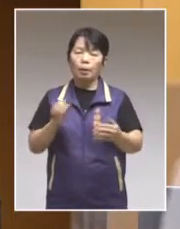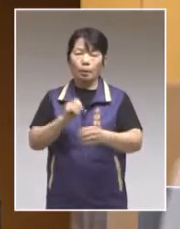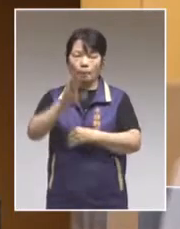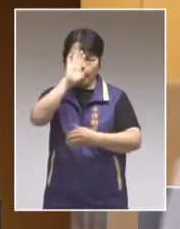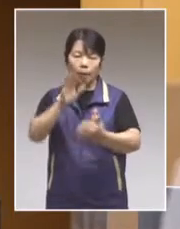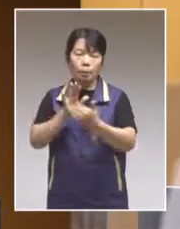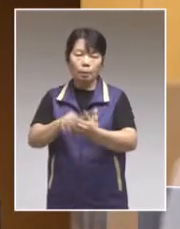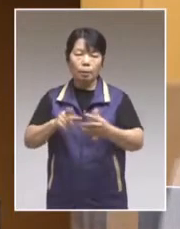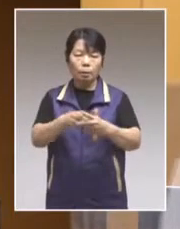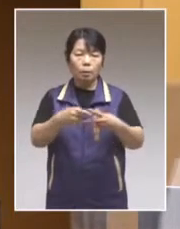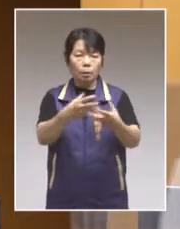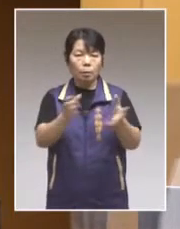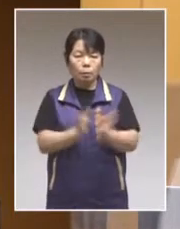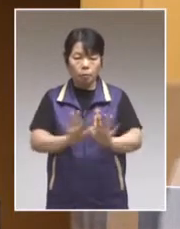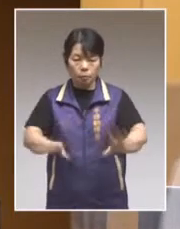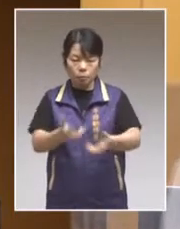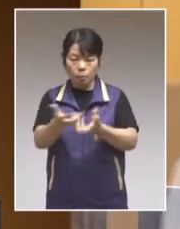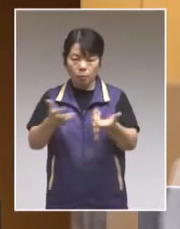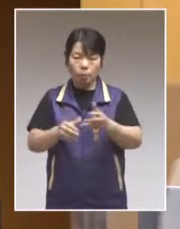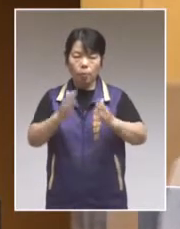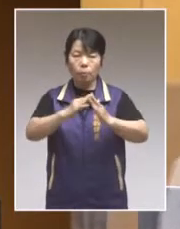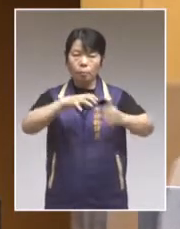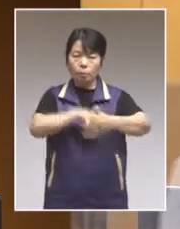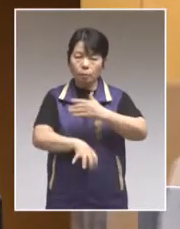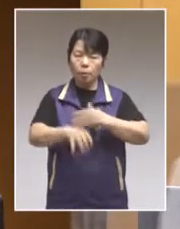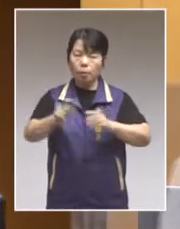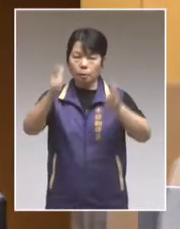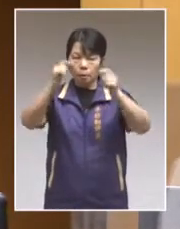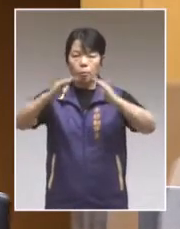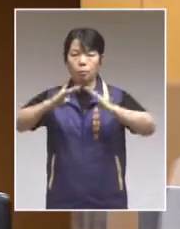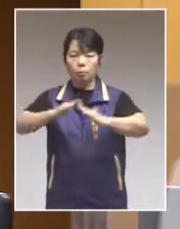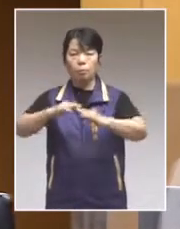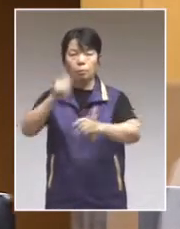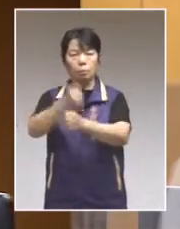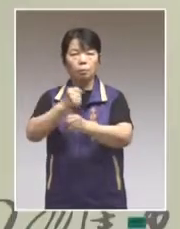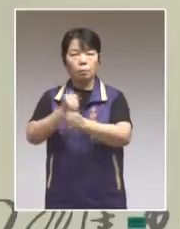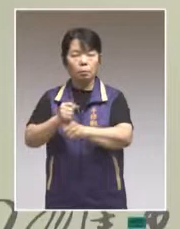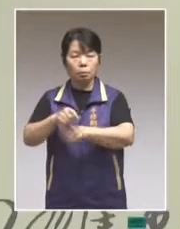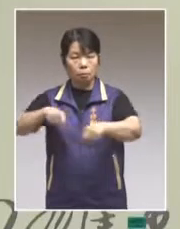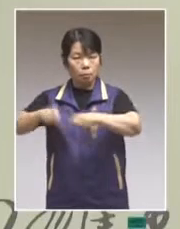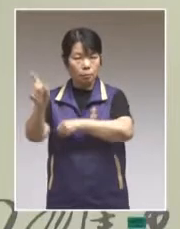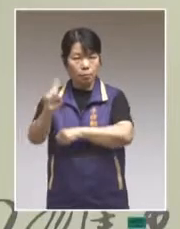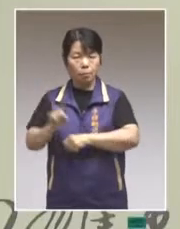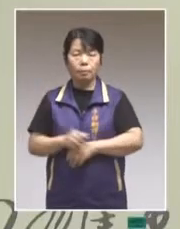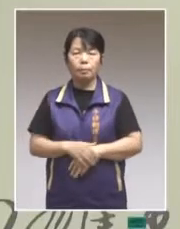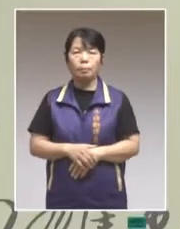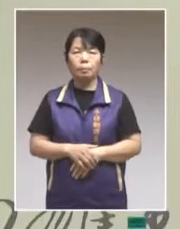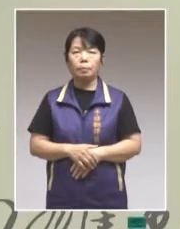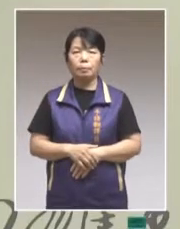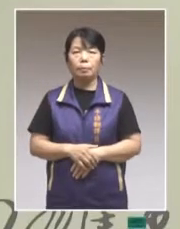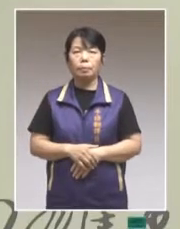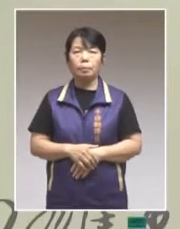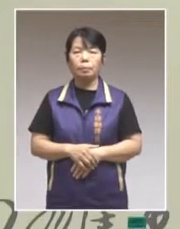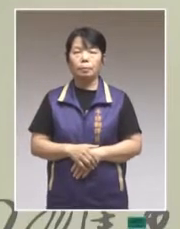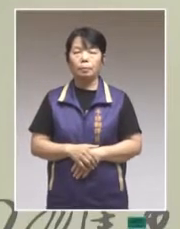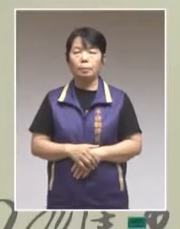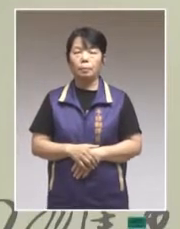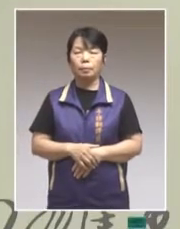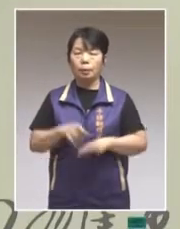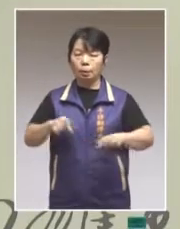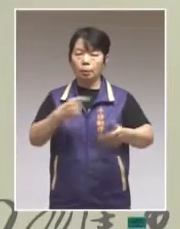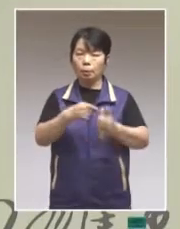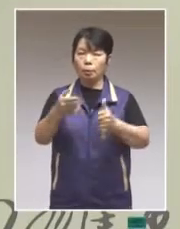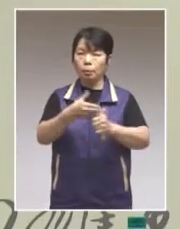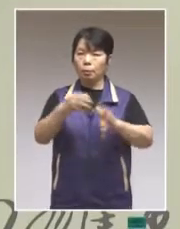前1至2周可以进行居家学习，想请教高雄市的做法。 这个部分我们的教